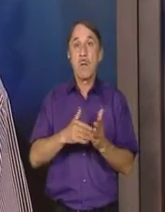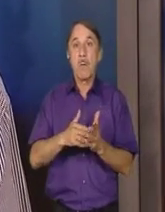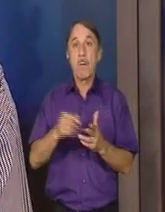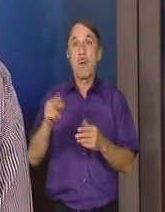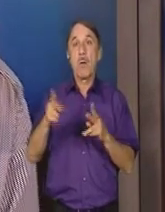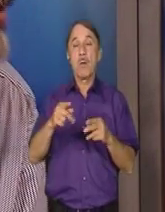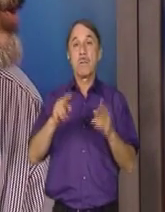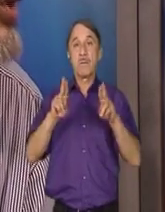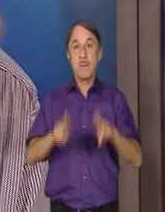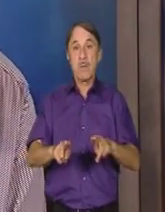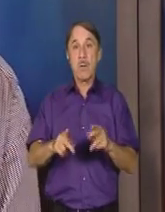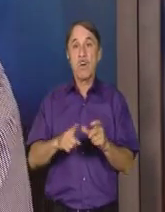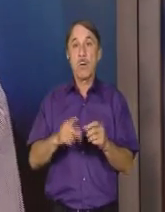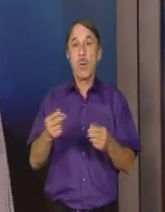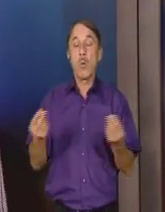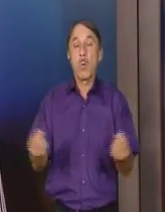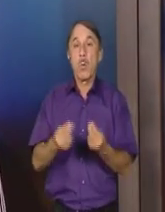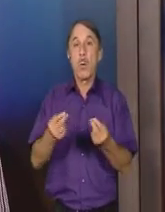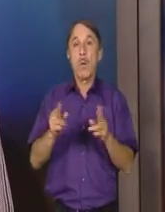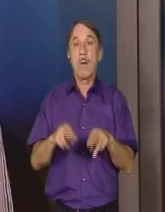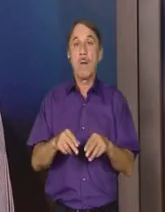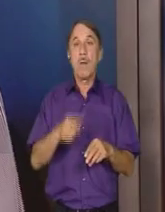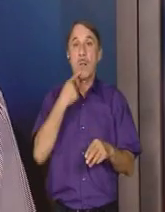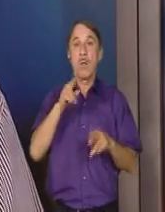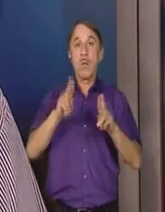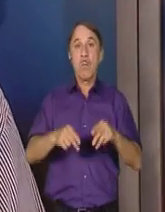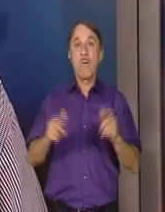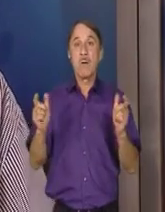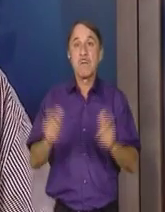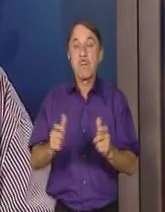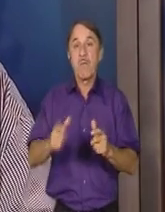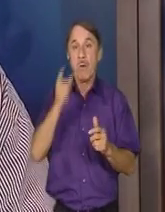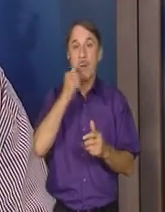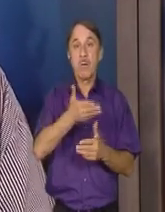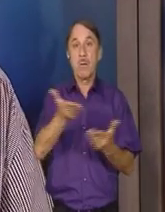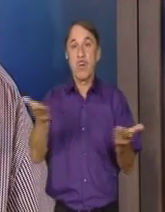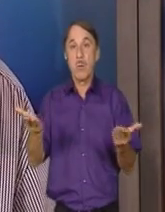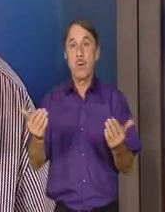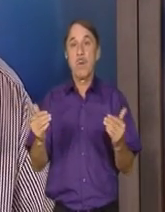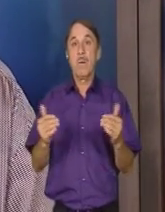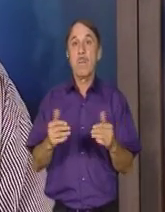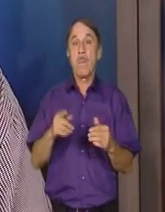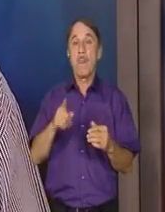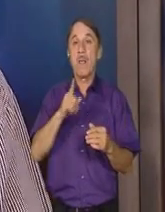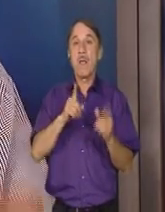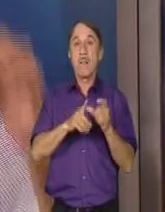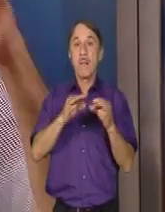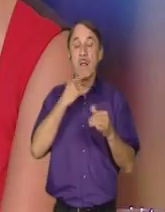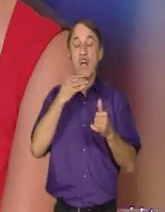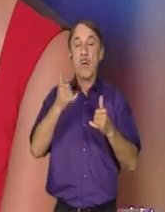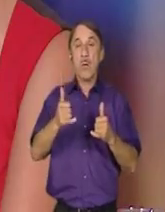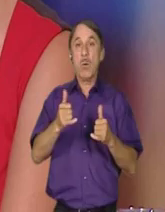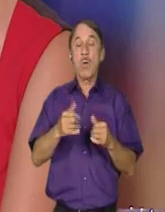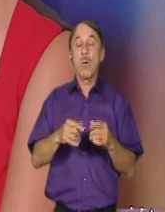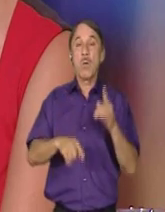treba sanjati bezumno da bi se stvorilo nešto umno, ima da se nabave oni biciklovi od sladoleđija, oni triciklovi, i da